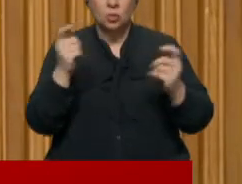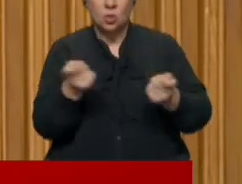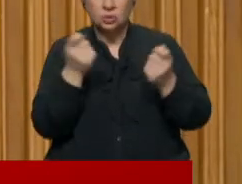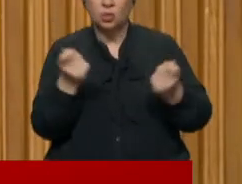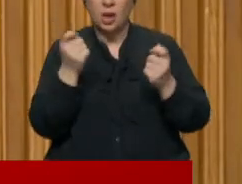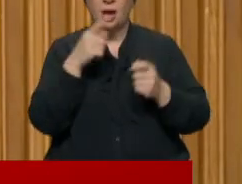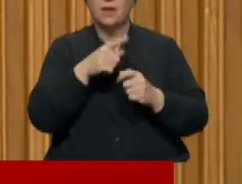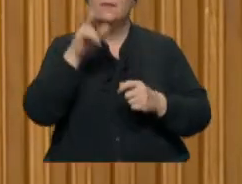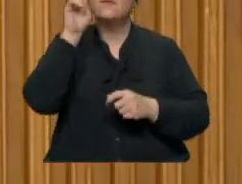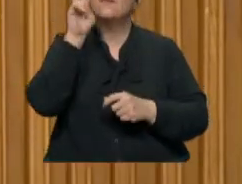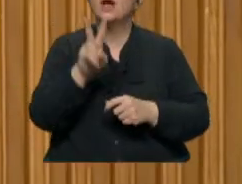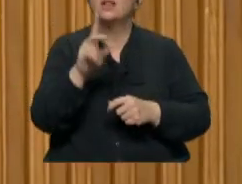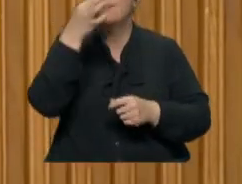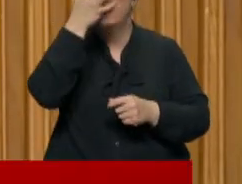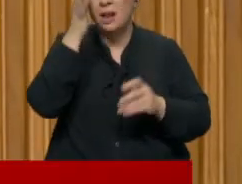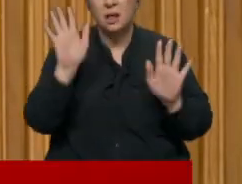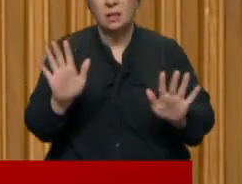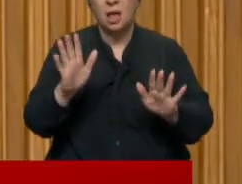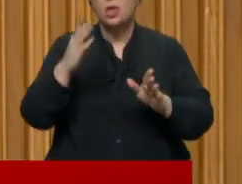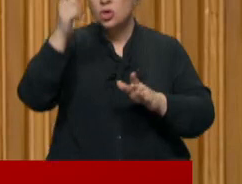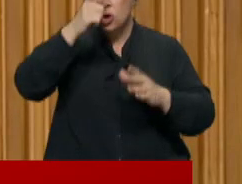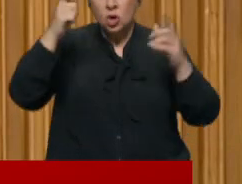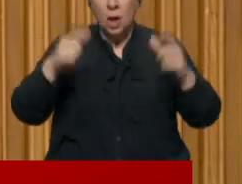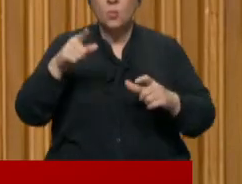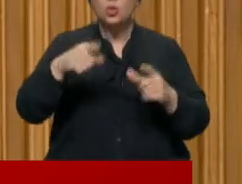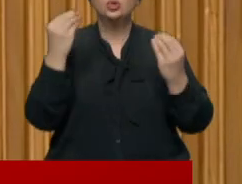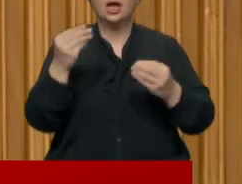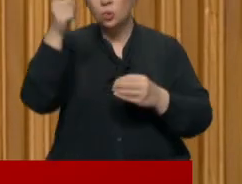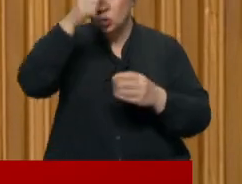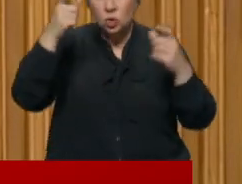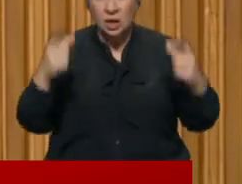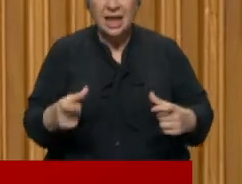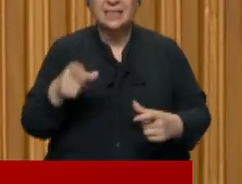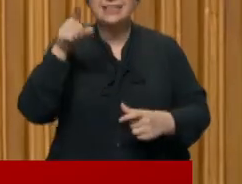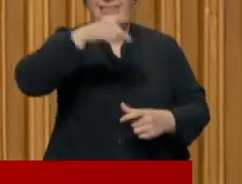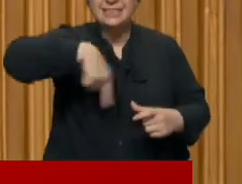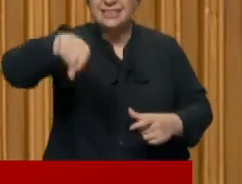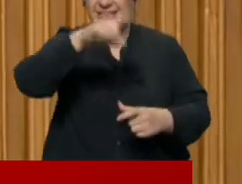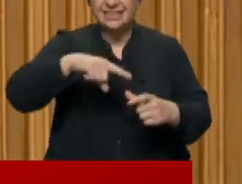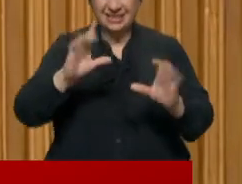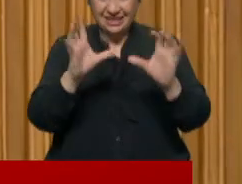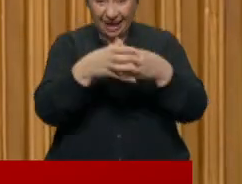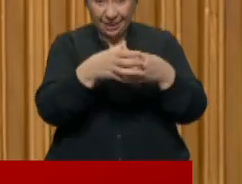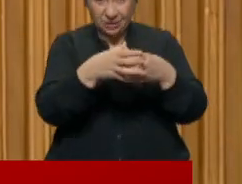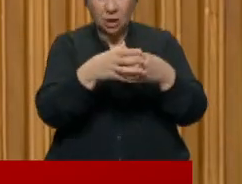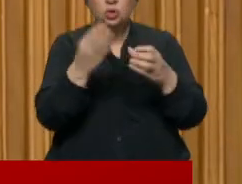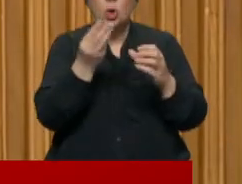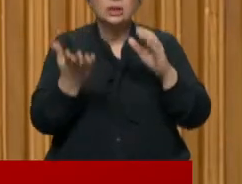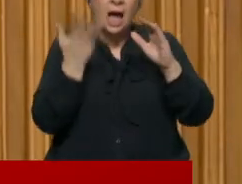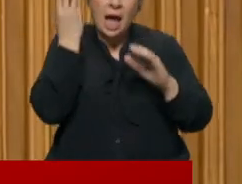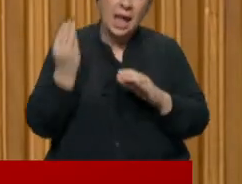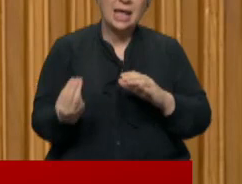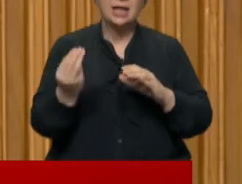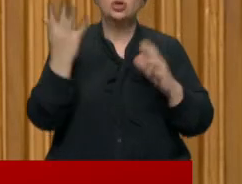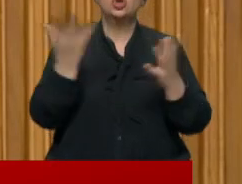propagandasını yapıyorlar. Vallahi de billahi de memleketi, bu güzel ülkeyi sizin takımınızdan çok daha